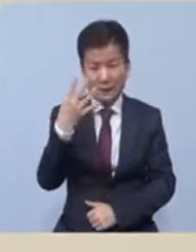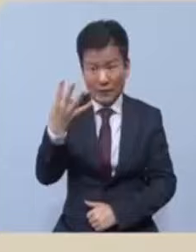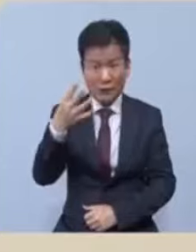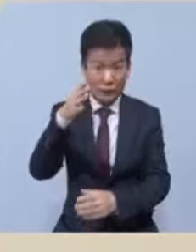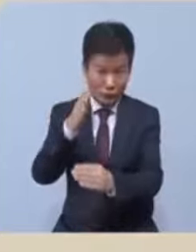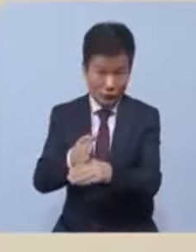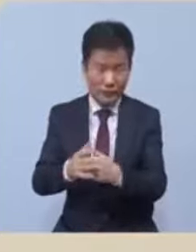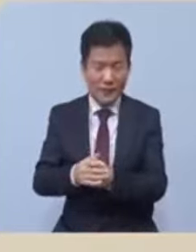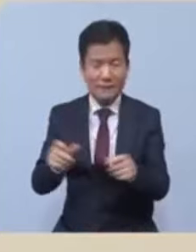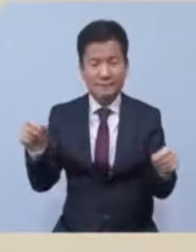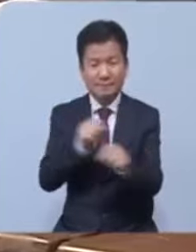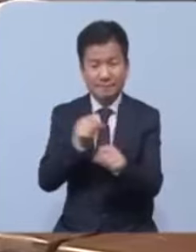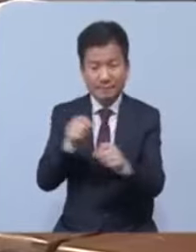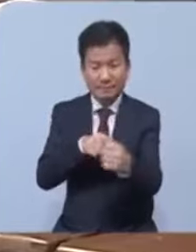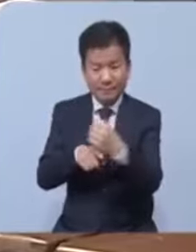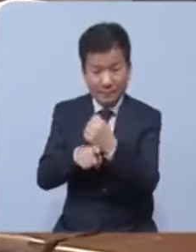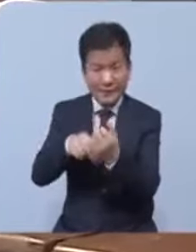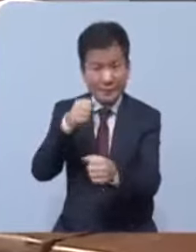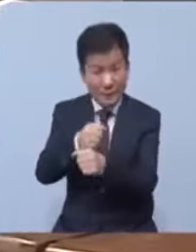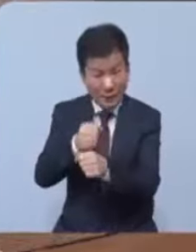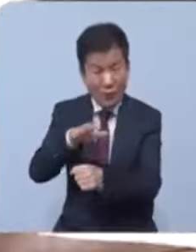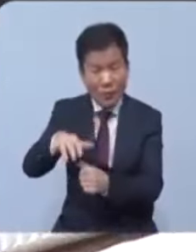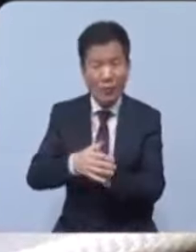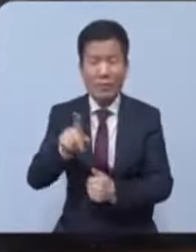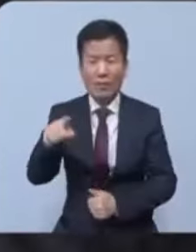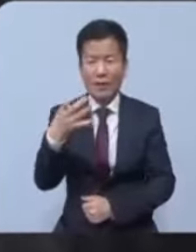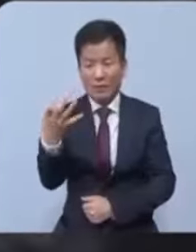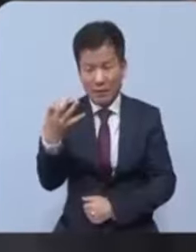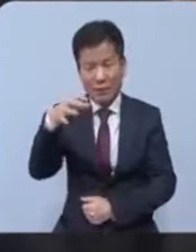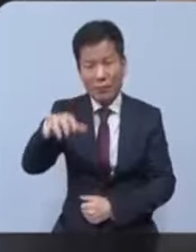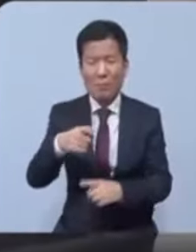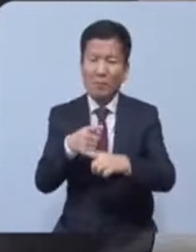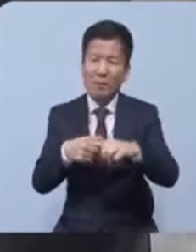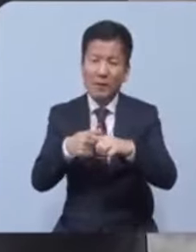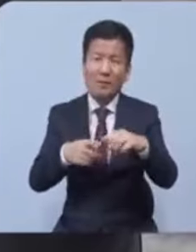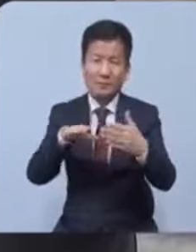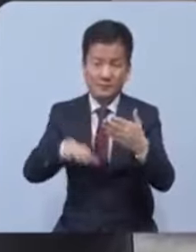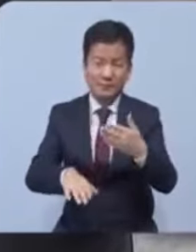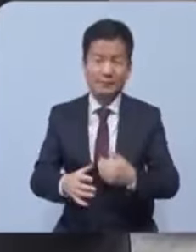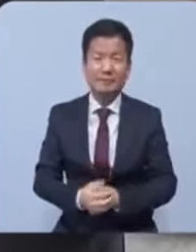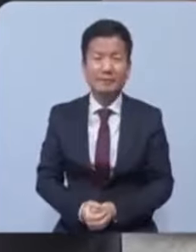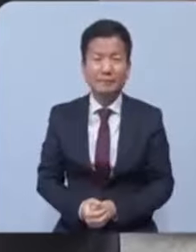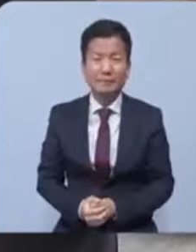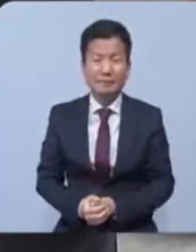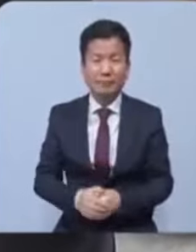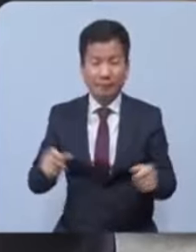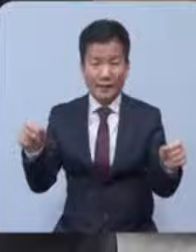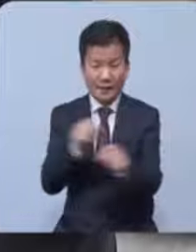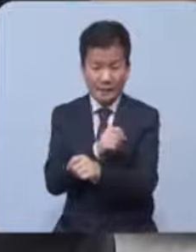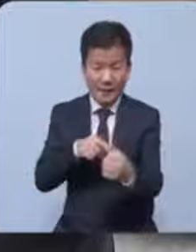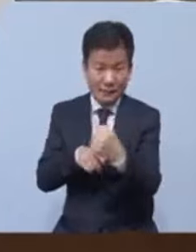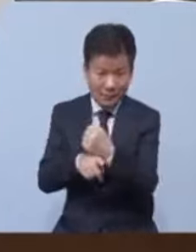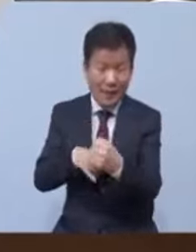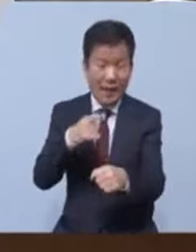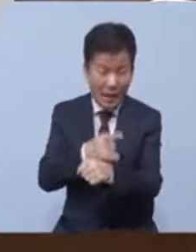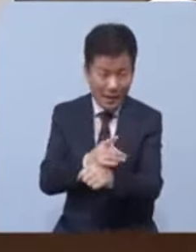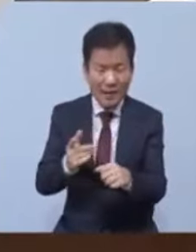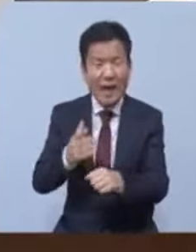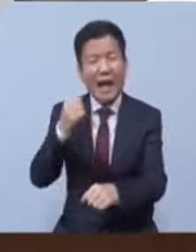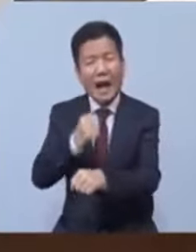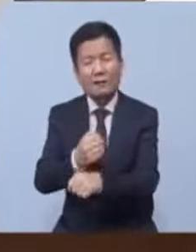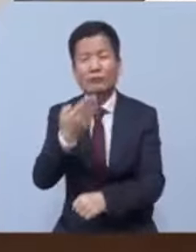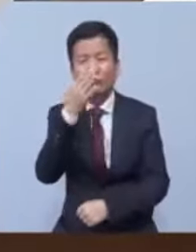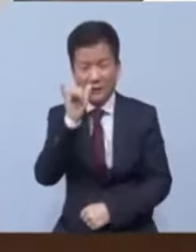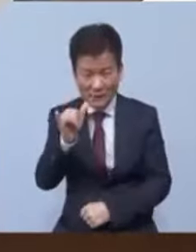가운데 인사청문 조례를 만든 곳은 114곳, 절반이 되지 않습니다. 인사청문을 한다가 아닌 할 수